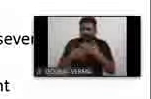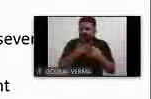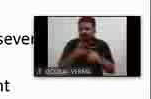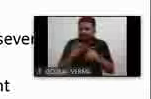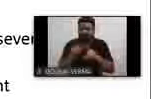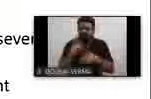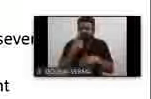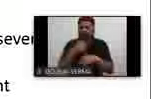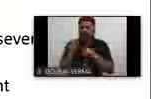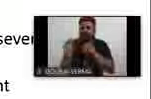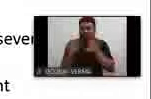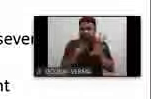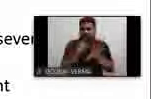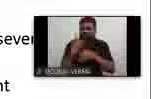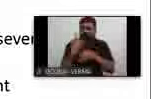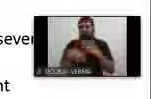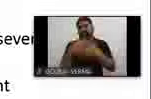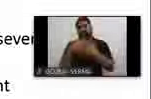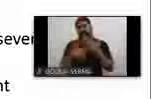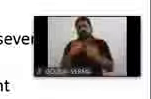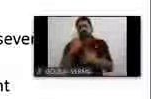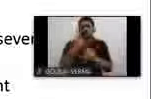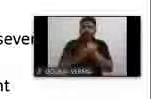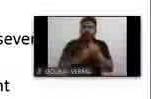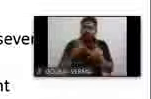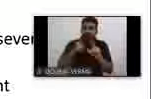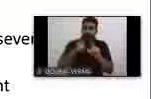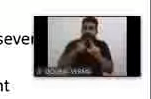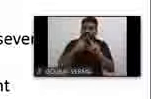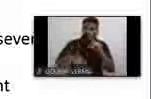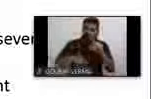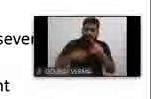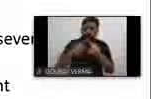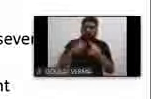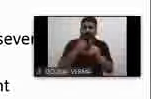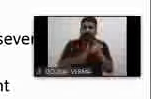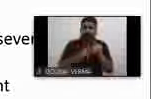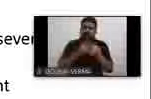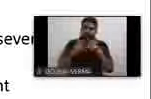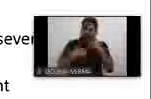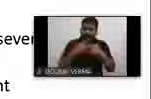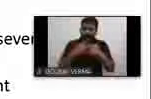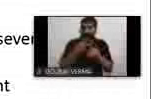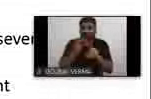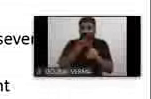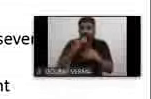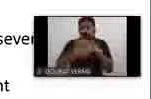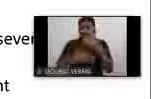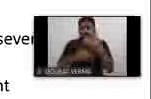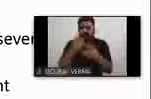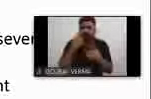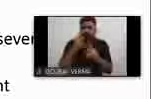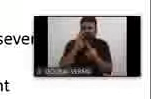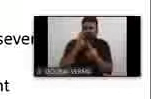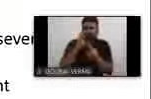इन सिक्स मंथ्स और विदिन ए ईयर के स्पैन में आप करते रहे ताकि यू गेट अ डिफरेंट